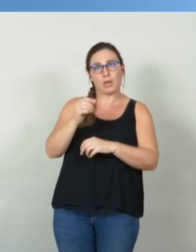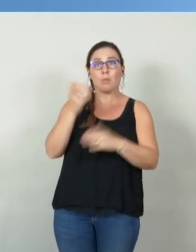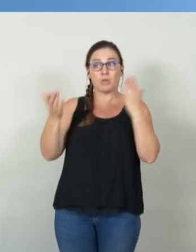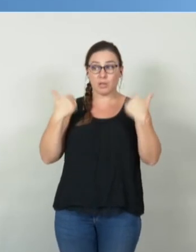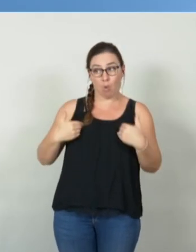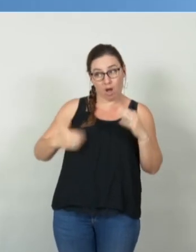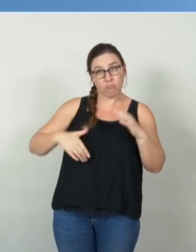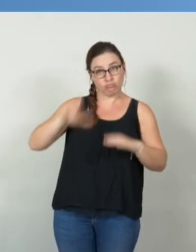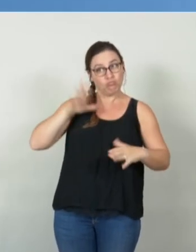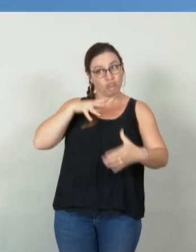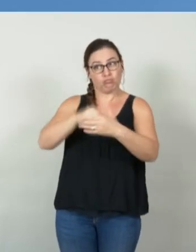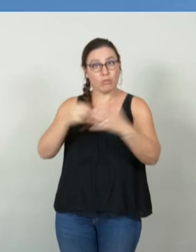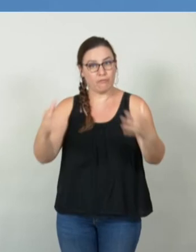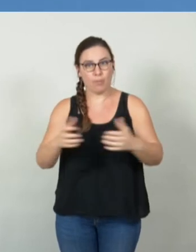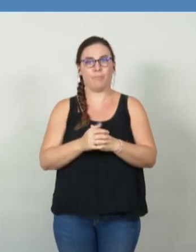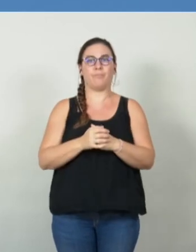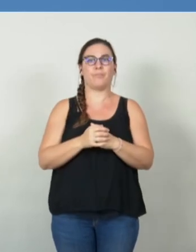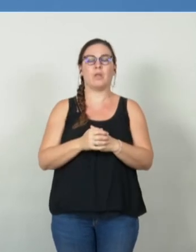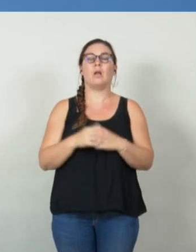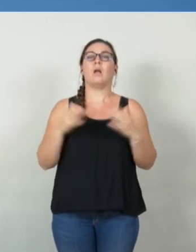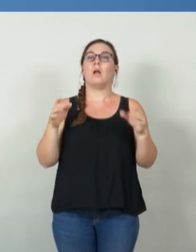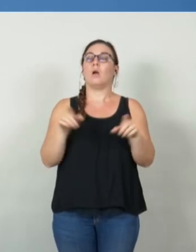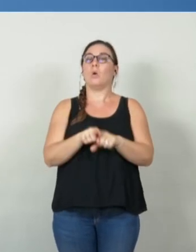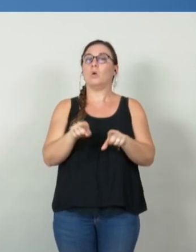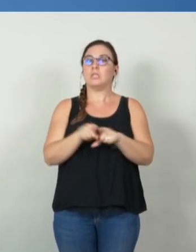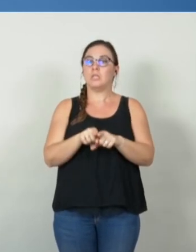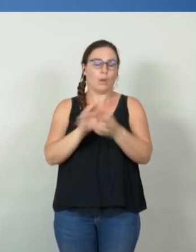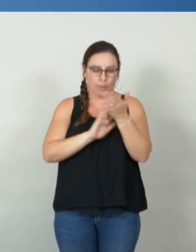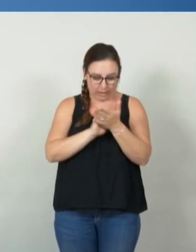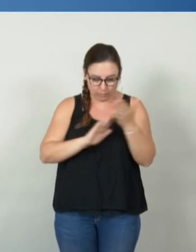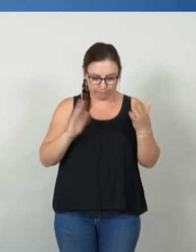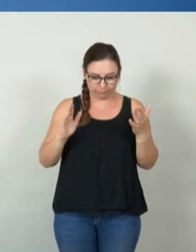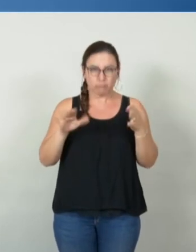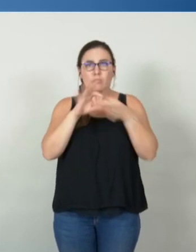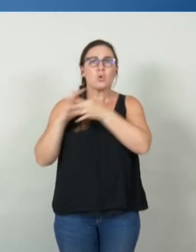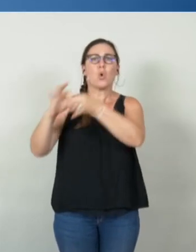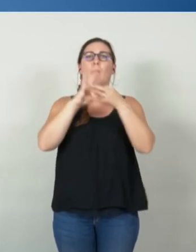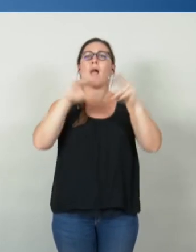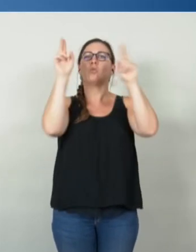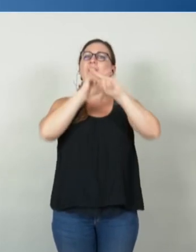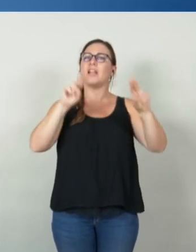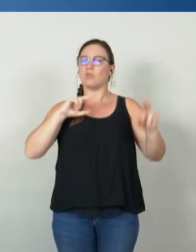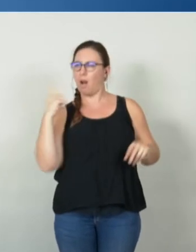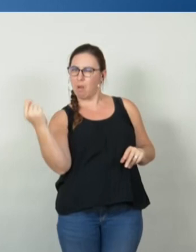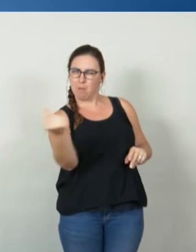voilà et pour finir sur les interventions pardon pour le sur les coopérations internationales